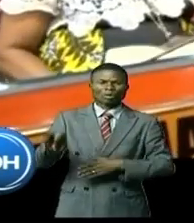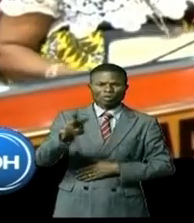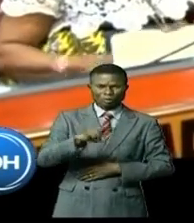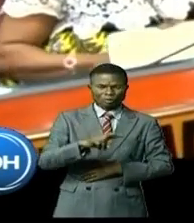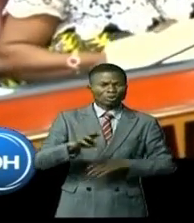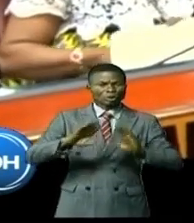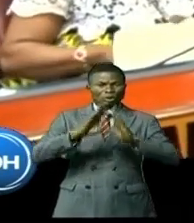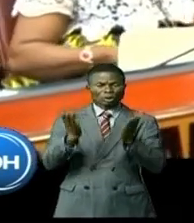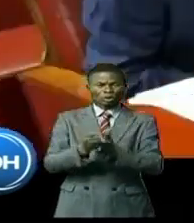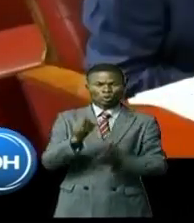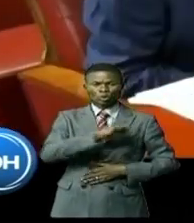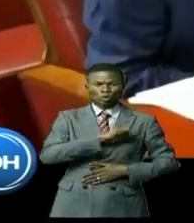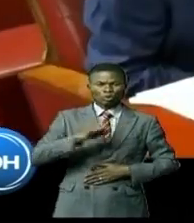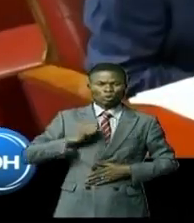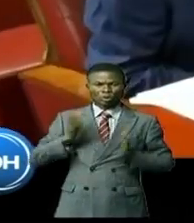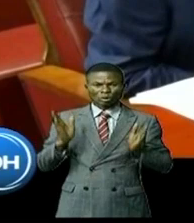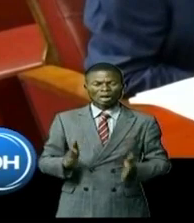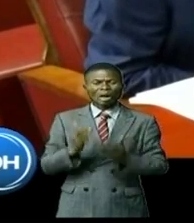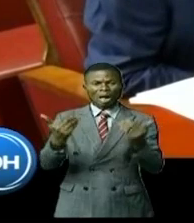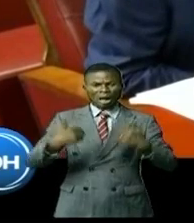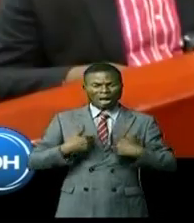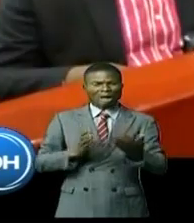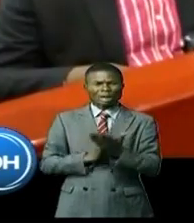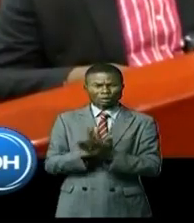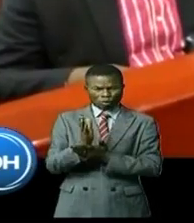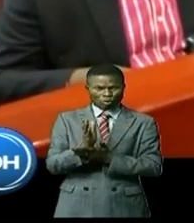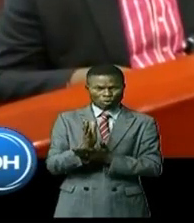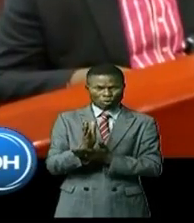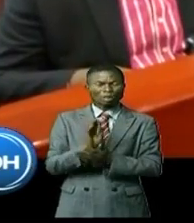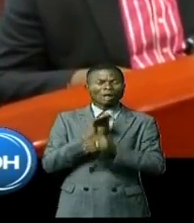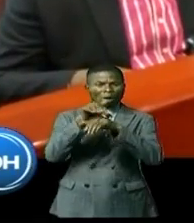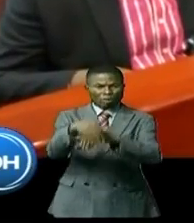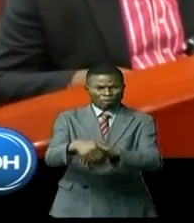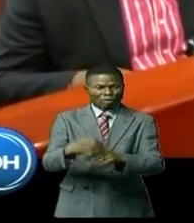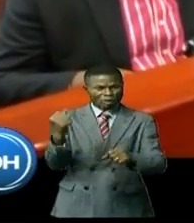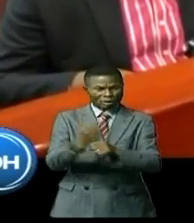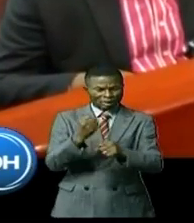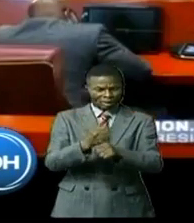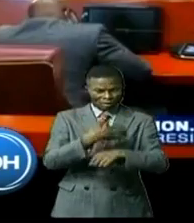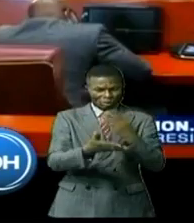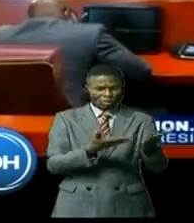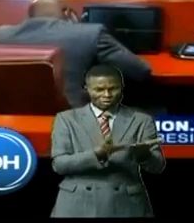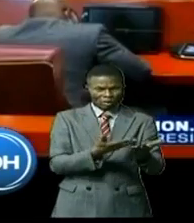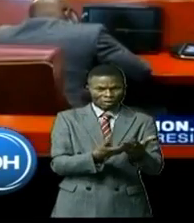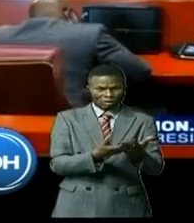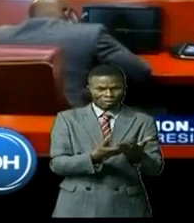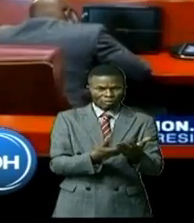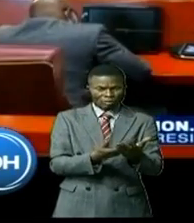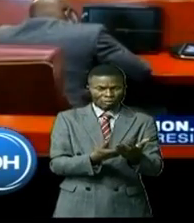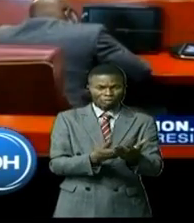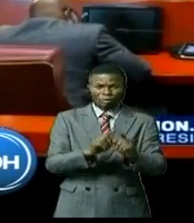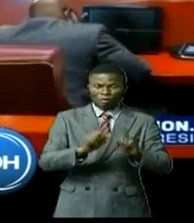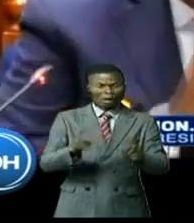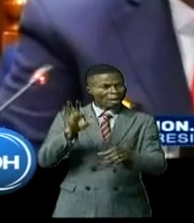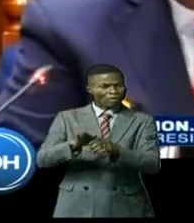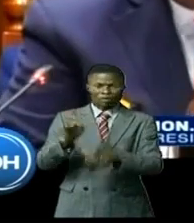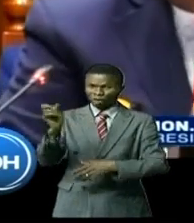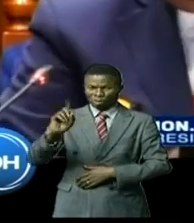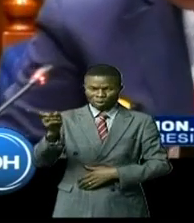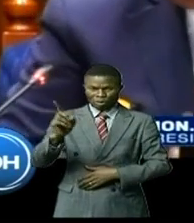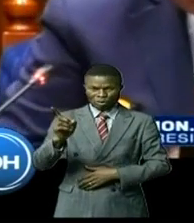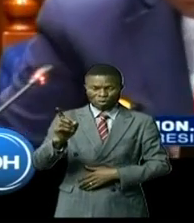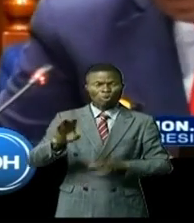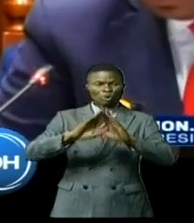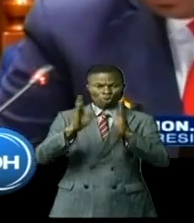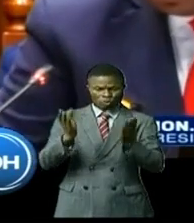tout sénateur a le droit d'aller participer aux travaux sans nécessairement voter. Vous êtes